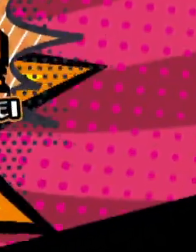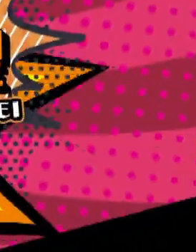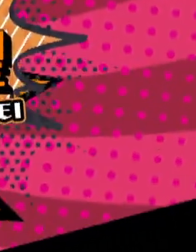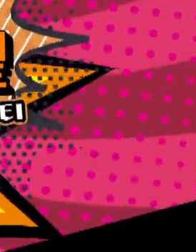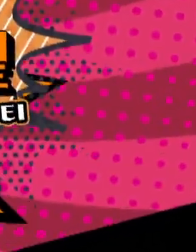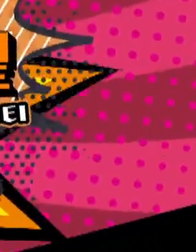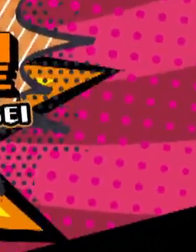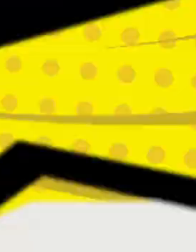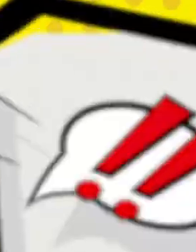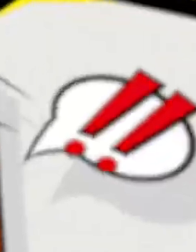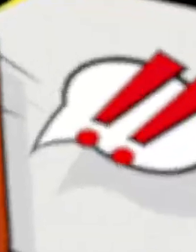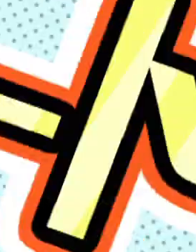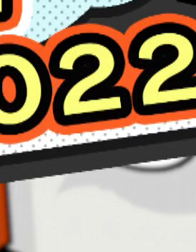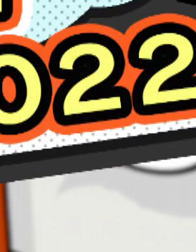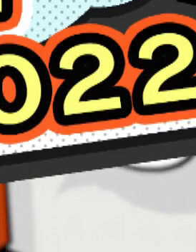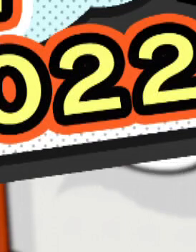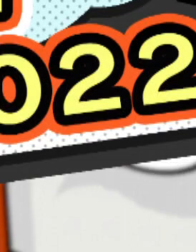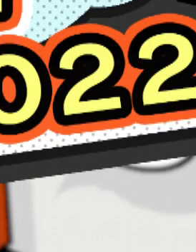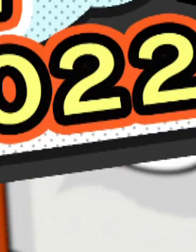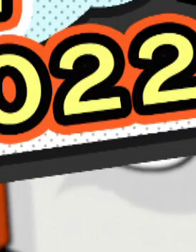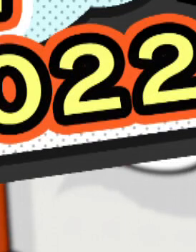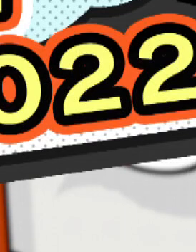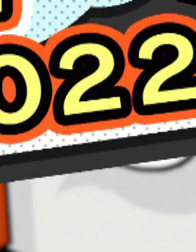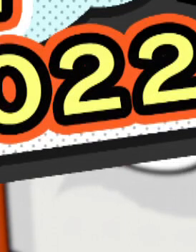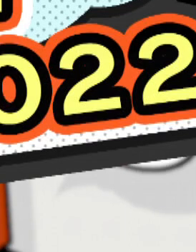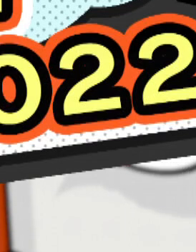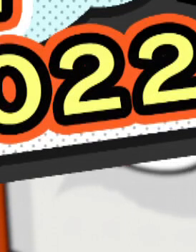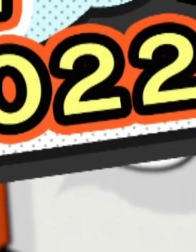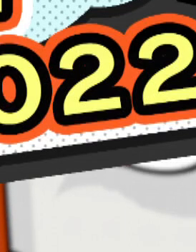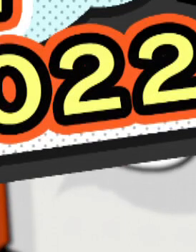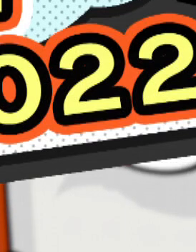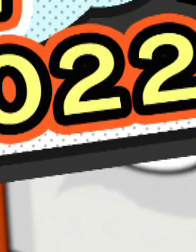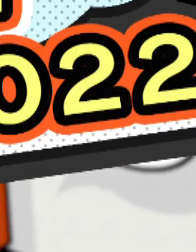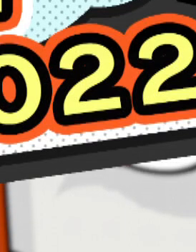愛知の情報発信 BMK の転生リポート。